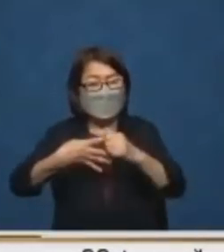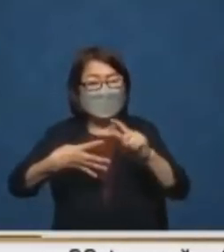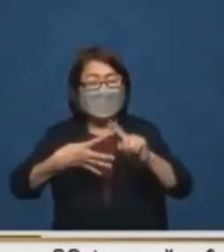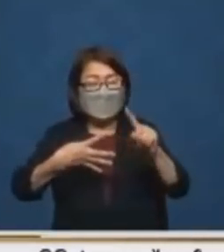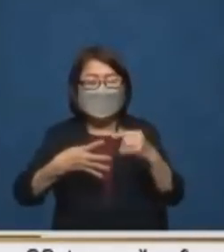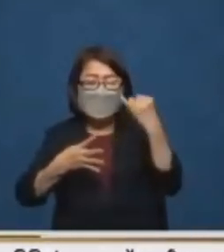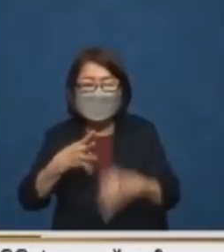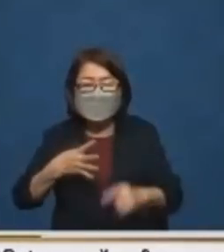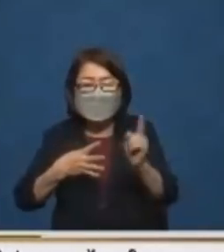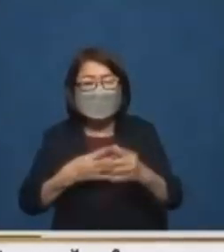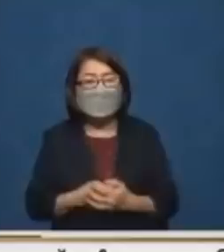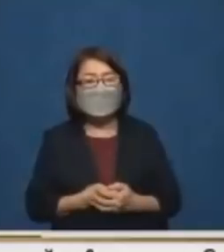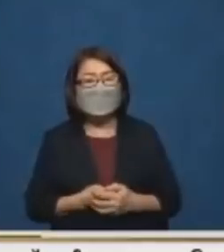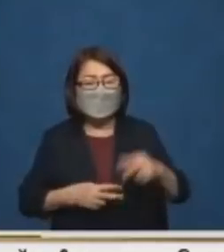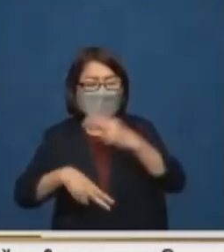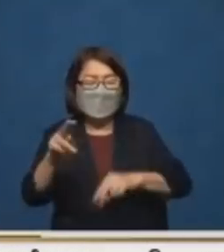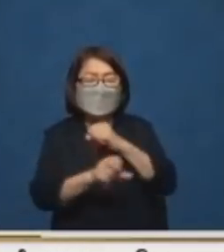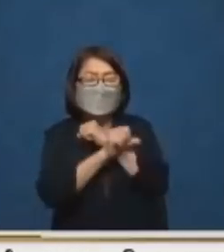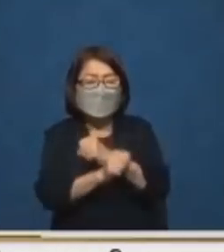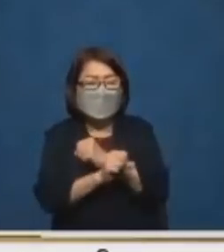ความลมเหลว ด้านการ คบครุมโลกละบาด